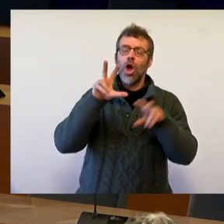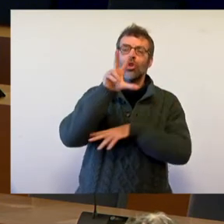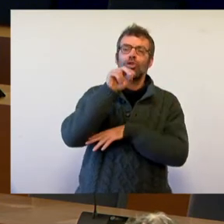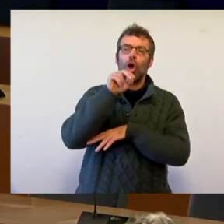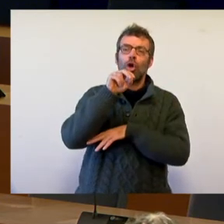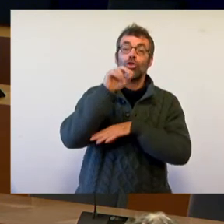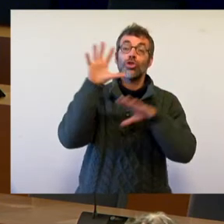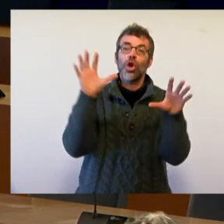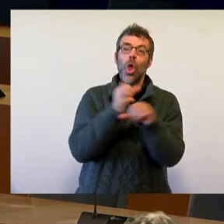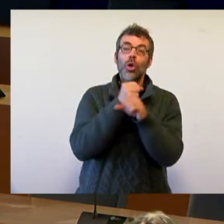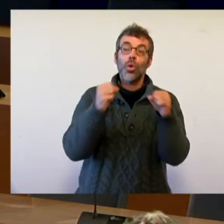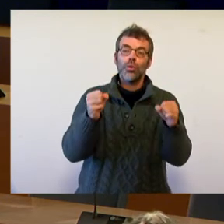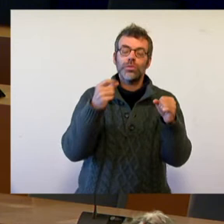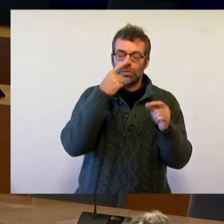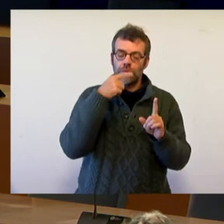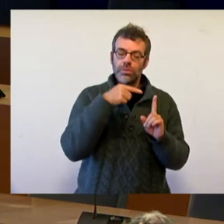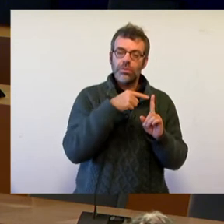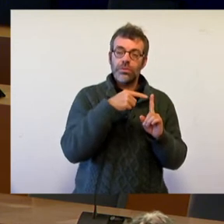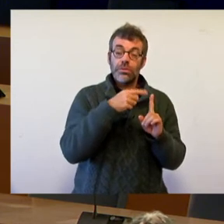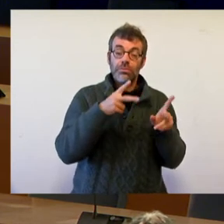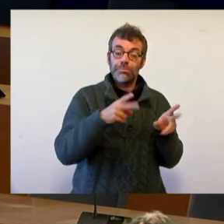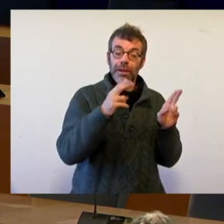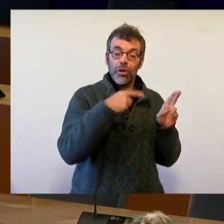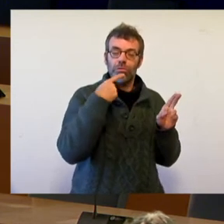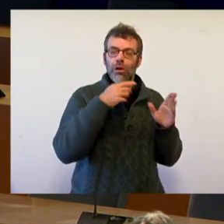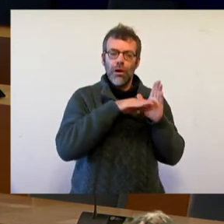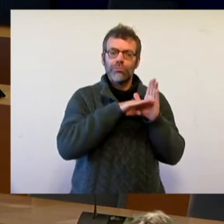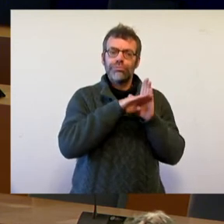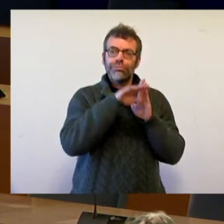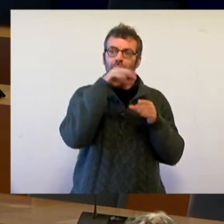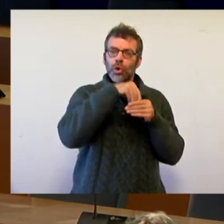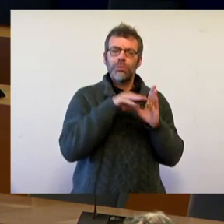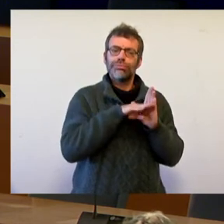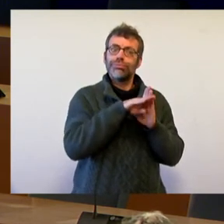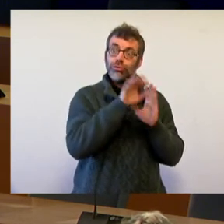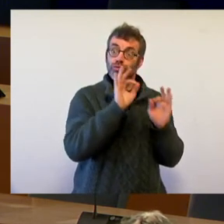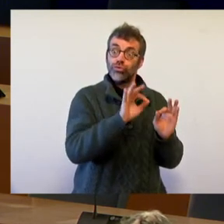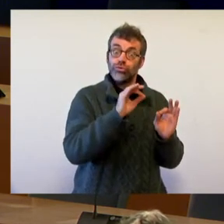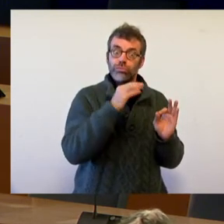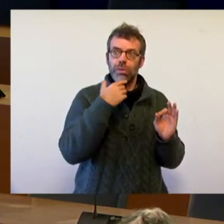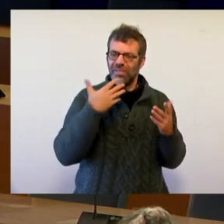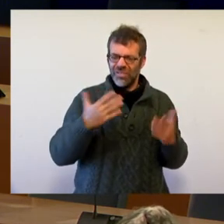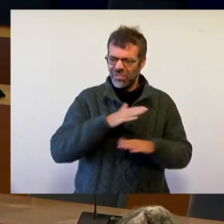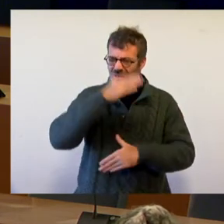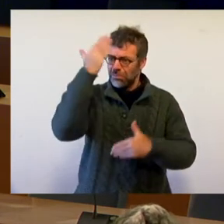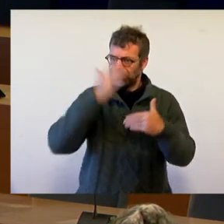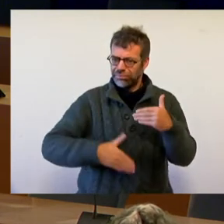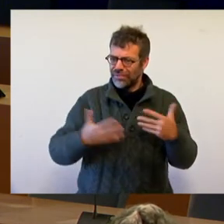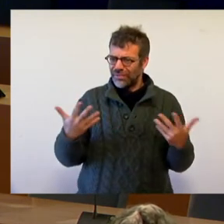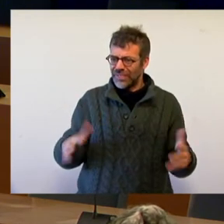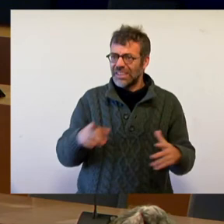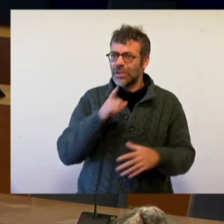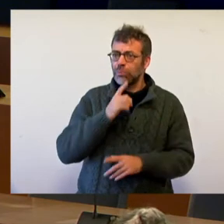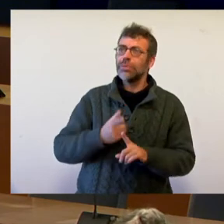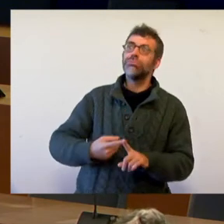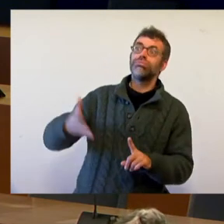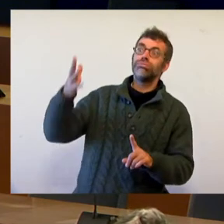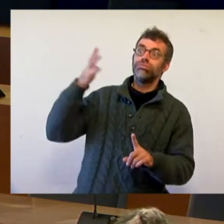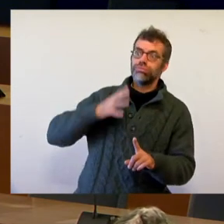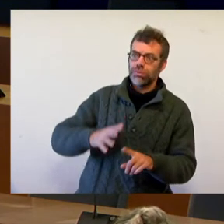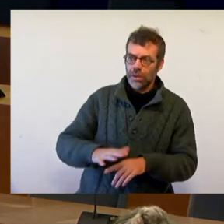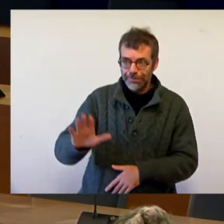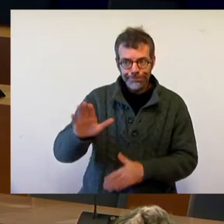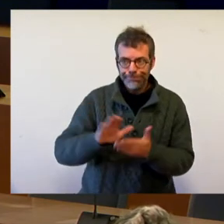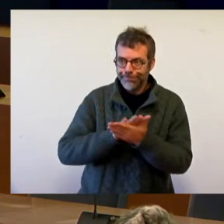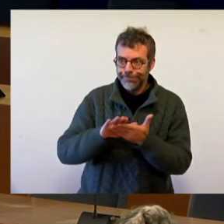30 Glorieuses. Vous étiez trop jeune pour ça, mais vous l'avez vécu, vous êtes historien, vous connaissez. Nous sommes au temps